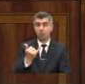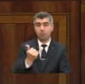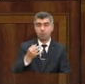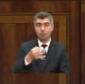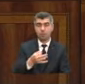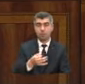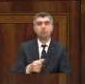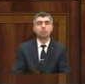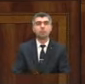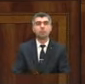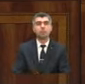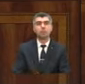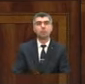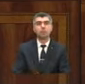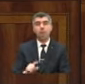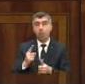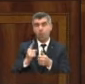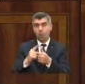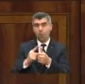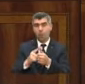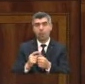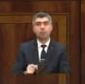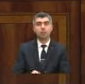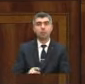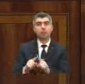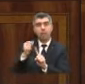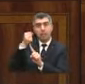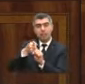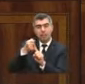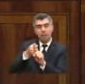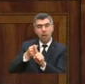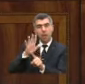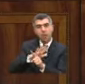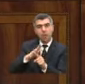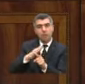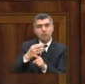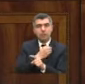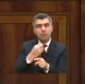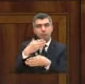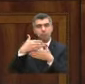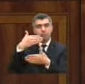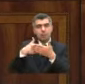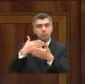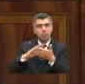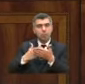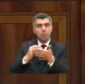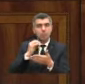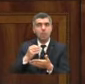عن المحاور الأخرى. المحور الأول يتعلق بإصلاح المنظومة الصحية كمدخل لتعميم التغطية